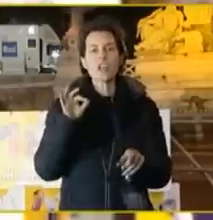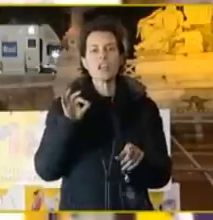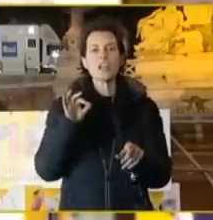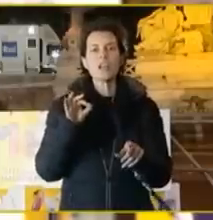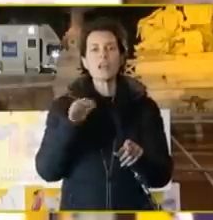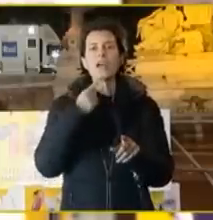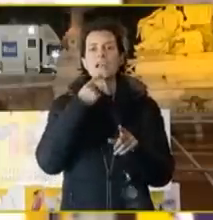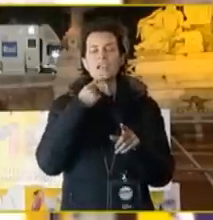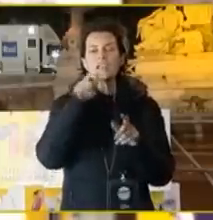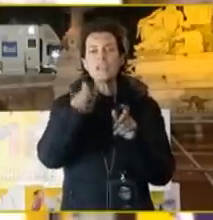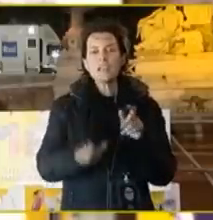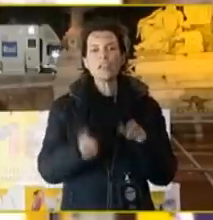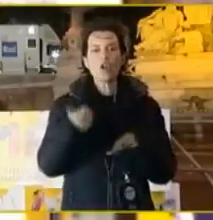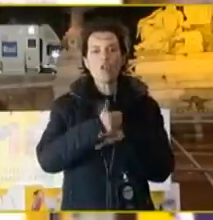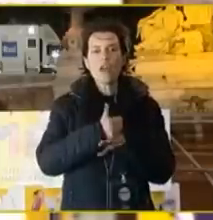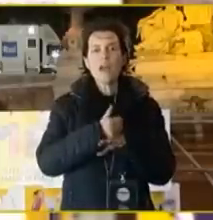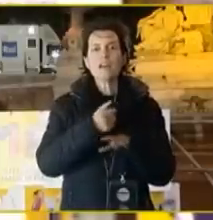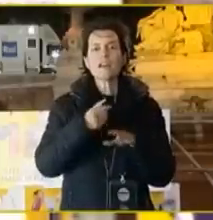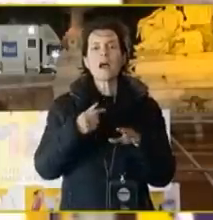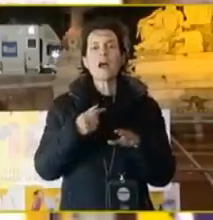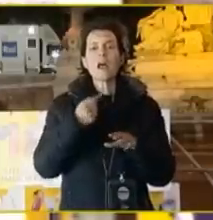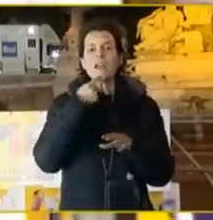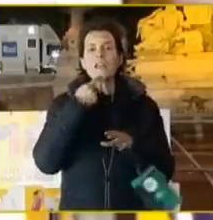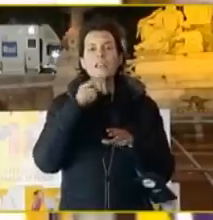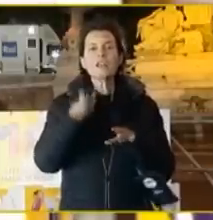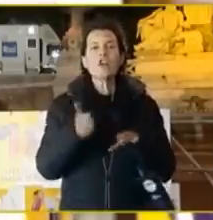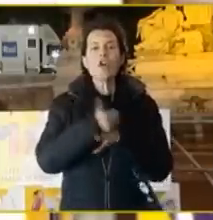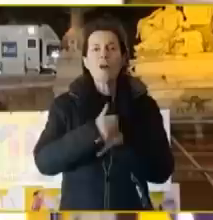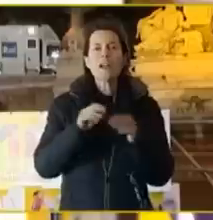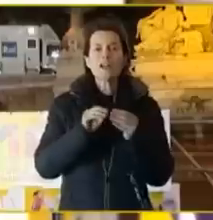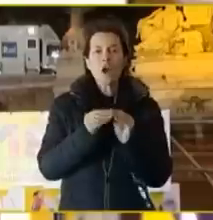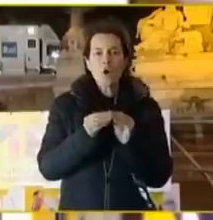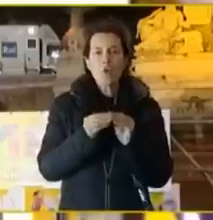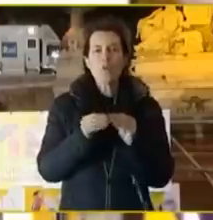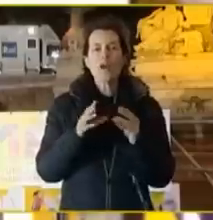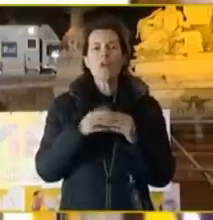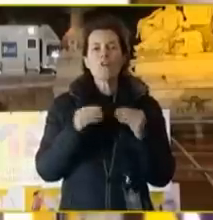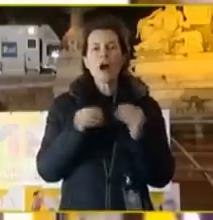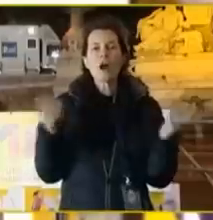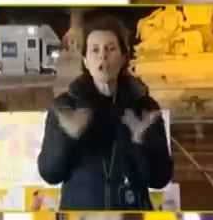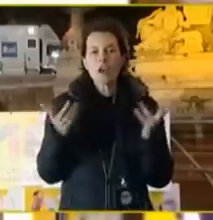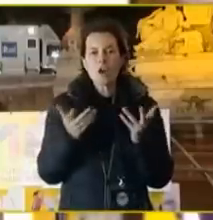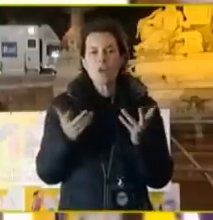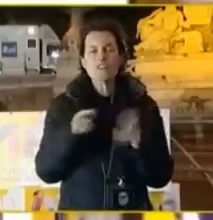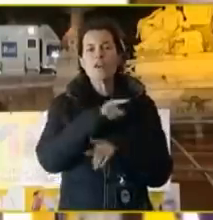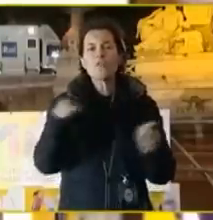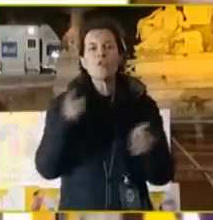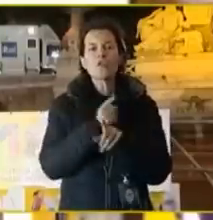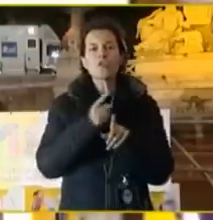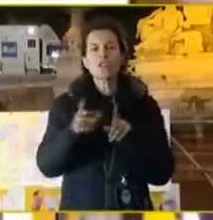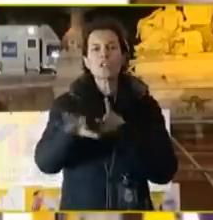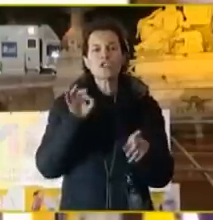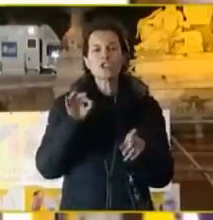in questo paese. È il vero grande obiettivo che abbiamo sempre avuto. e per il quale oggi esistono strumenti